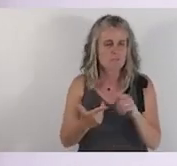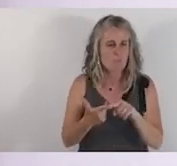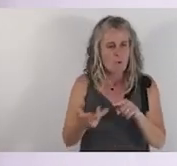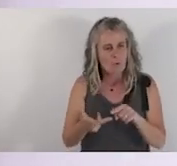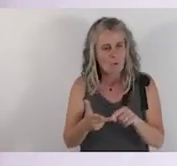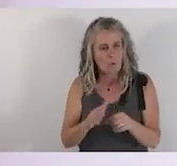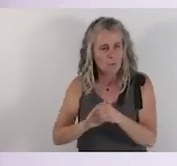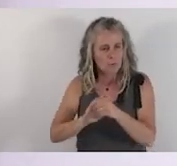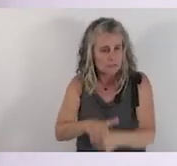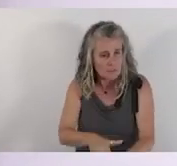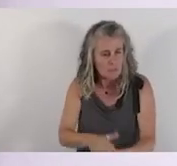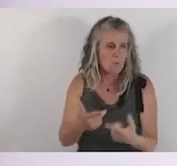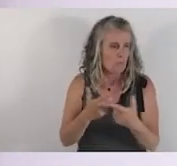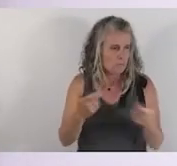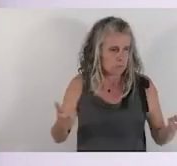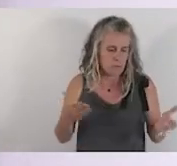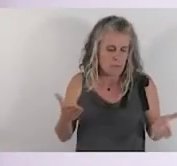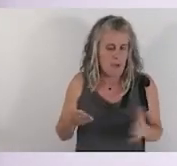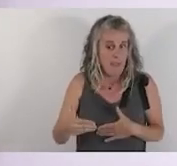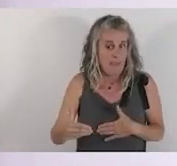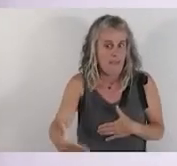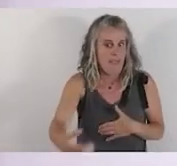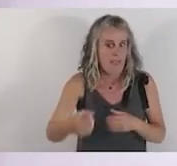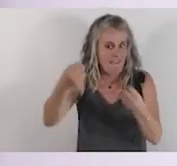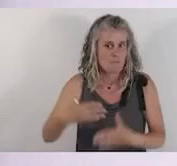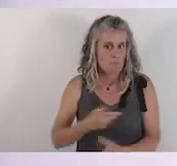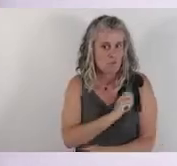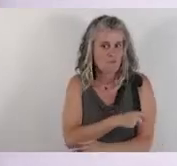ces grands événements sportifs de l'année prochaine. Merci.